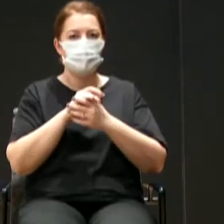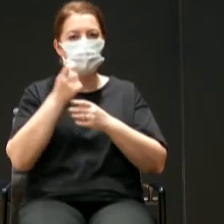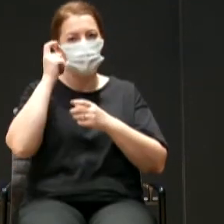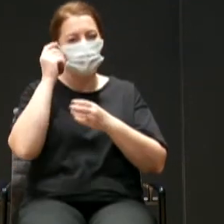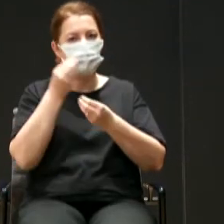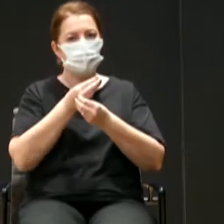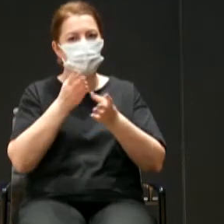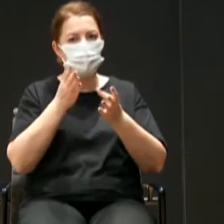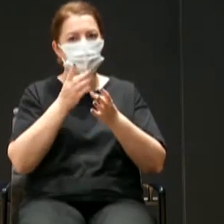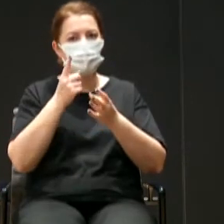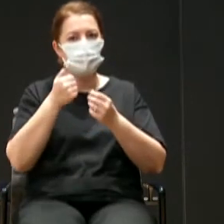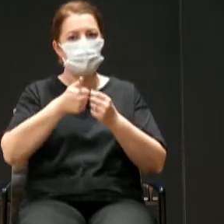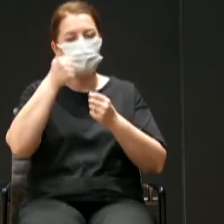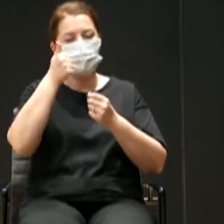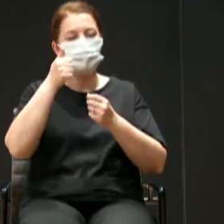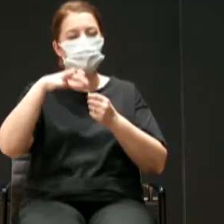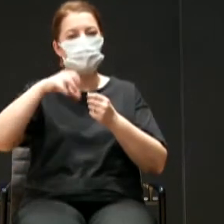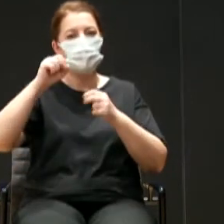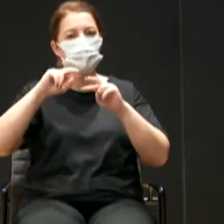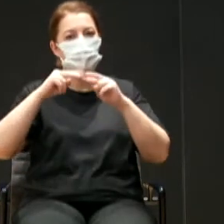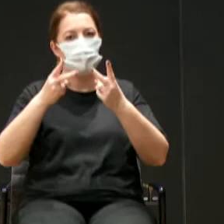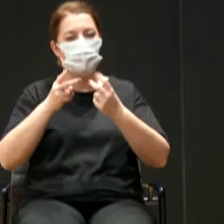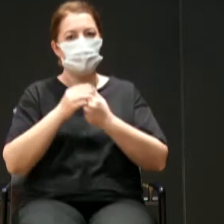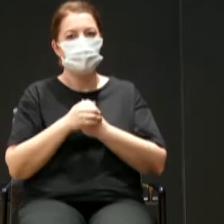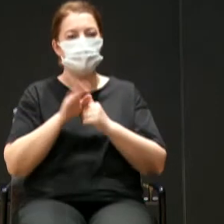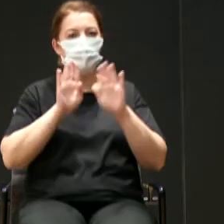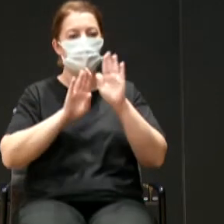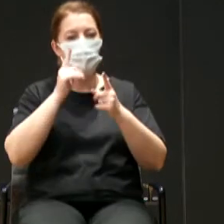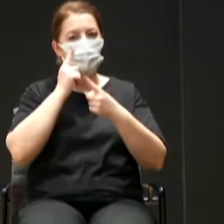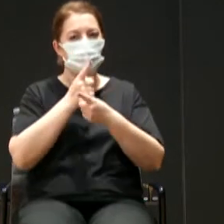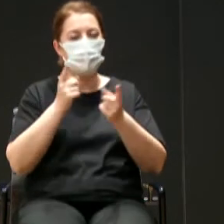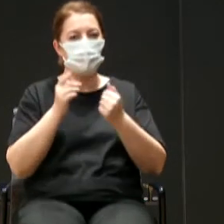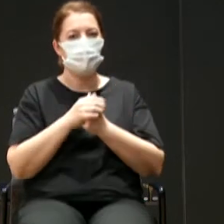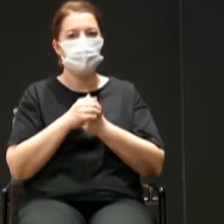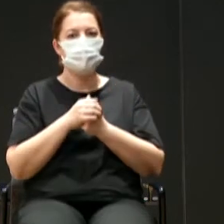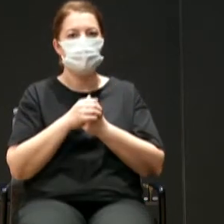bilgilendirme adına bir başkanlık makamına havalesini oylarınıza sunalım. Evet,